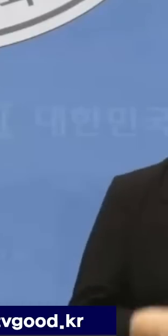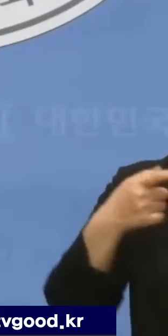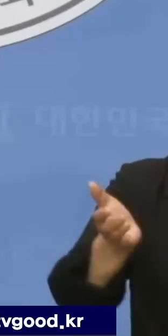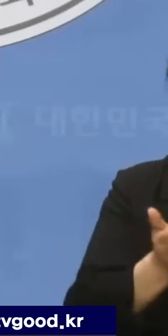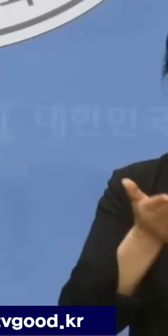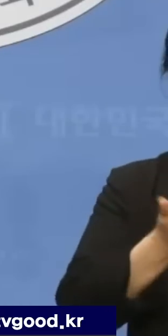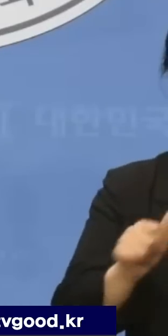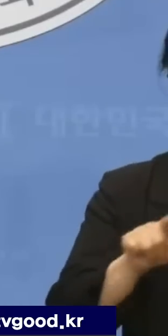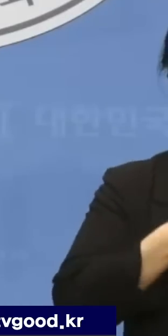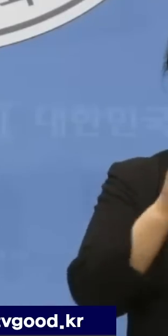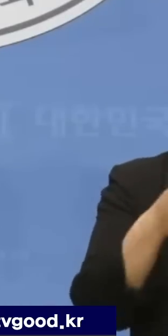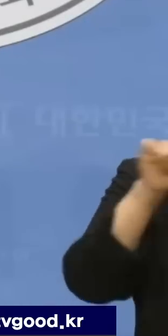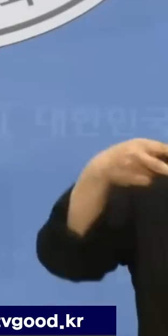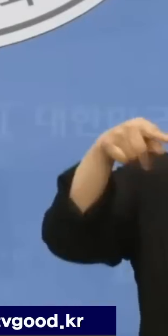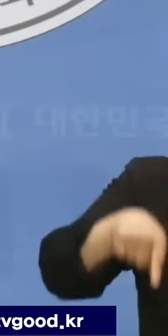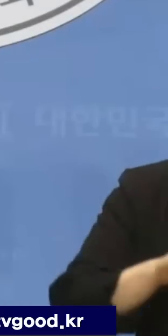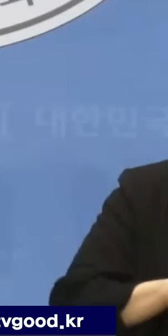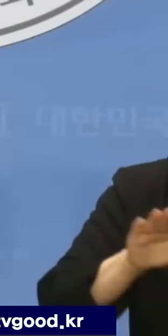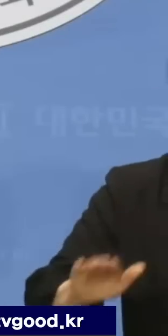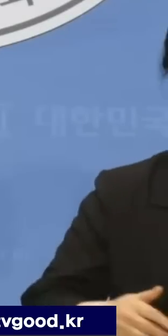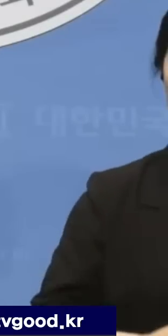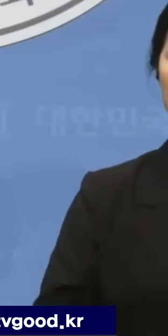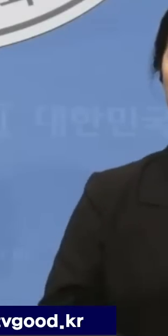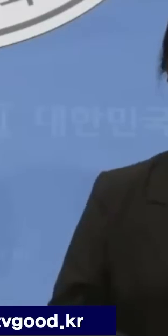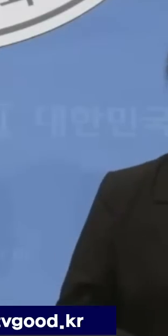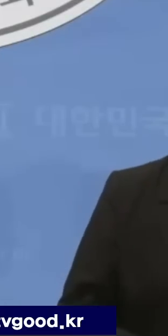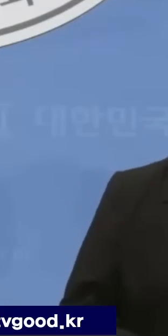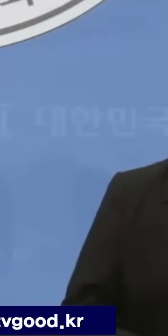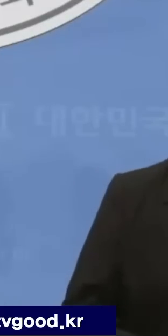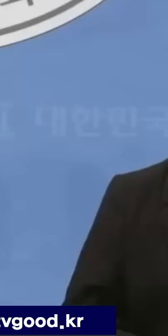더불어민주당 대변인 한민수입니다 논평을 발표하겠습니다